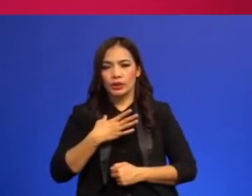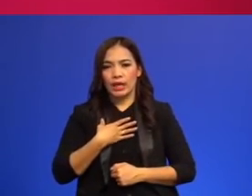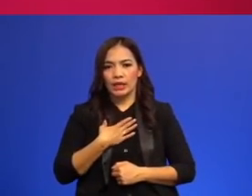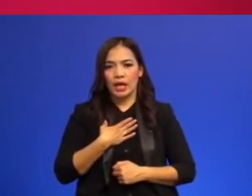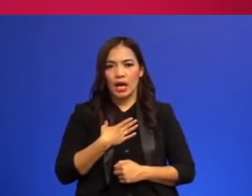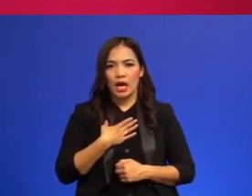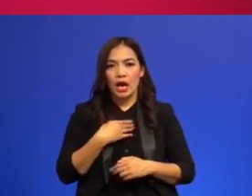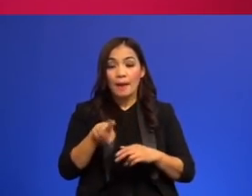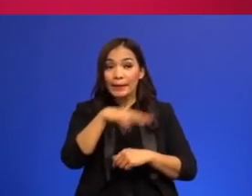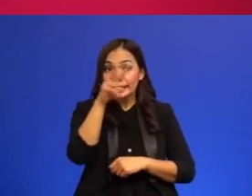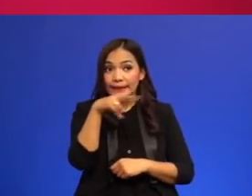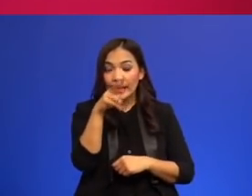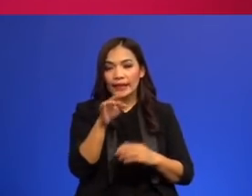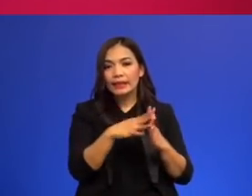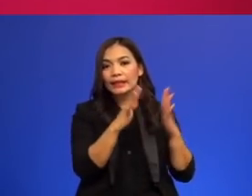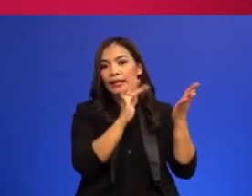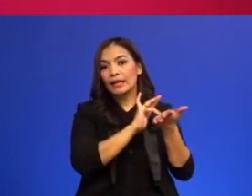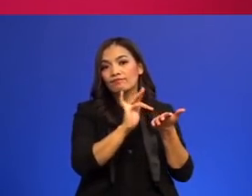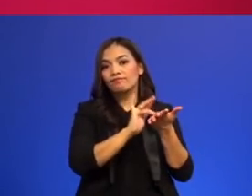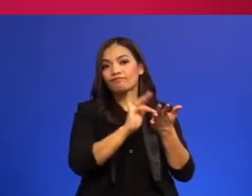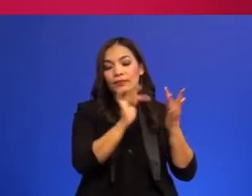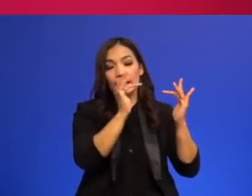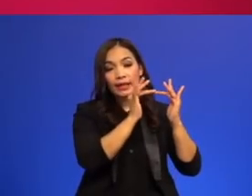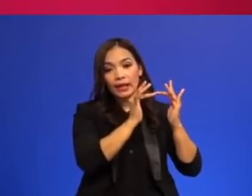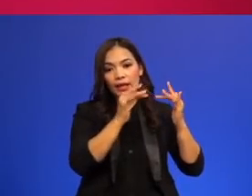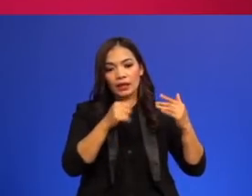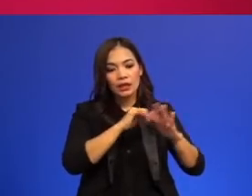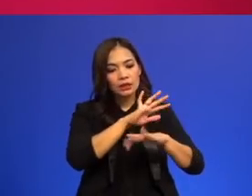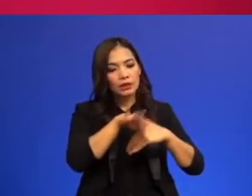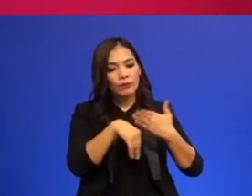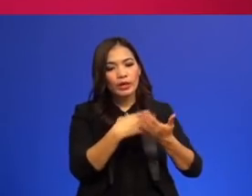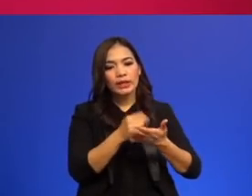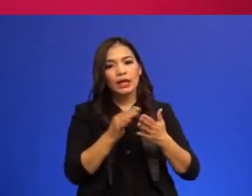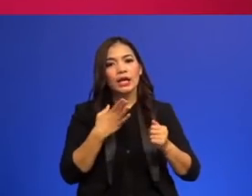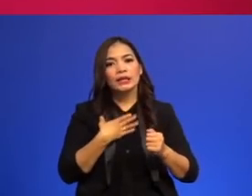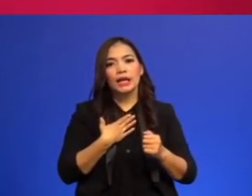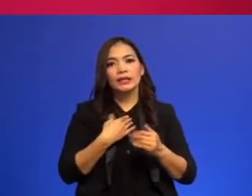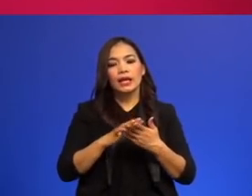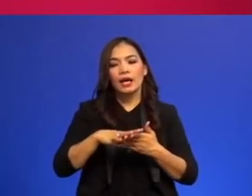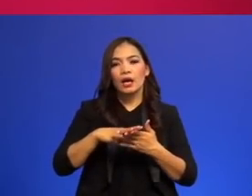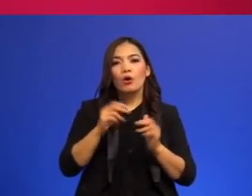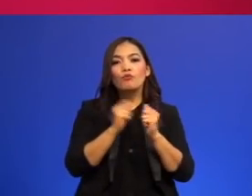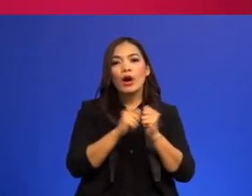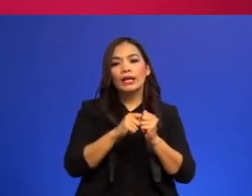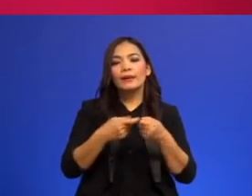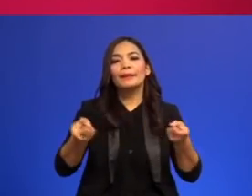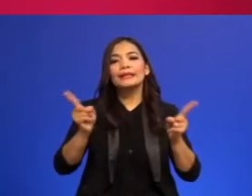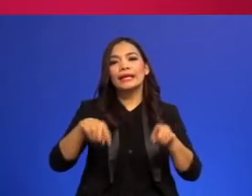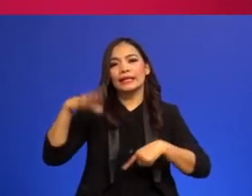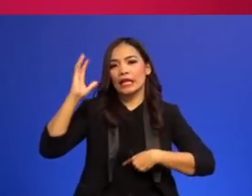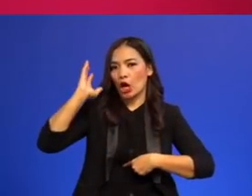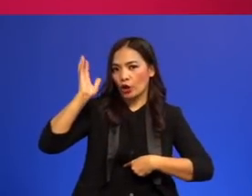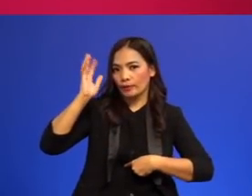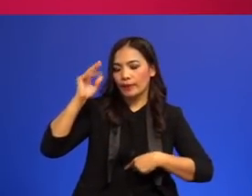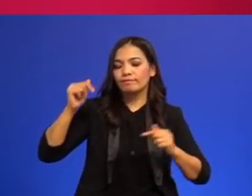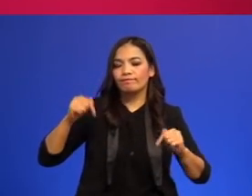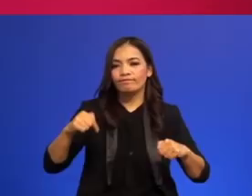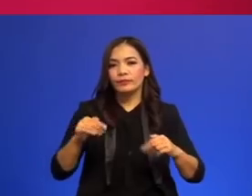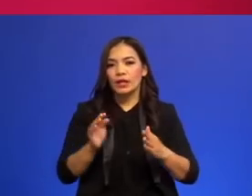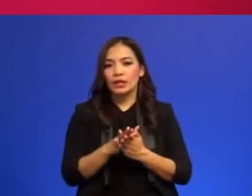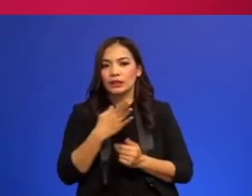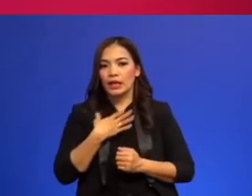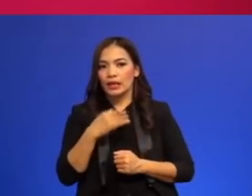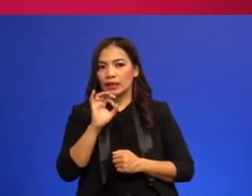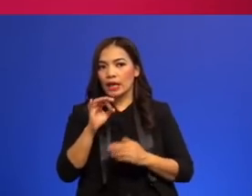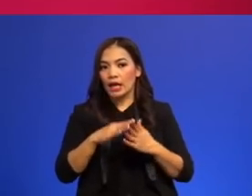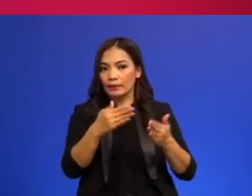googling, saya diberi bahan. Dari bahan itu saya kembangkan sendiri. Dan pasti saya punya perspektif yang tidak